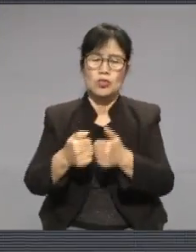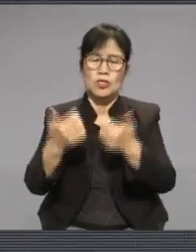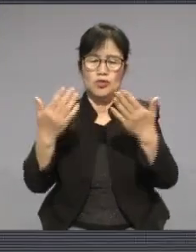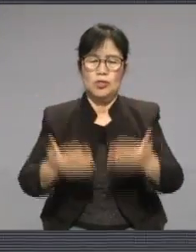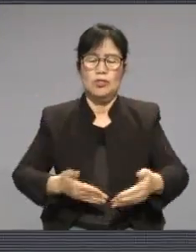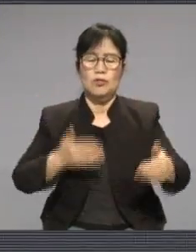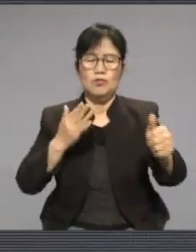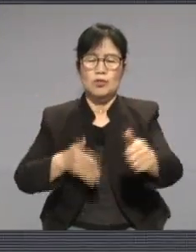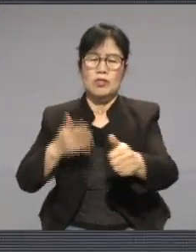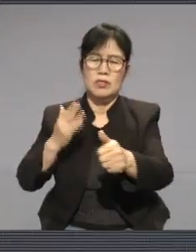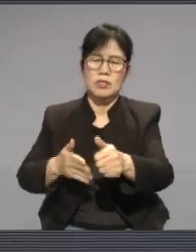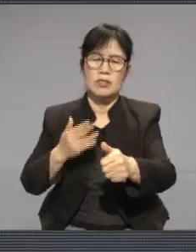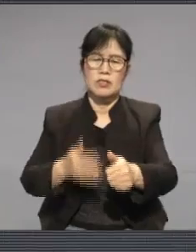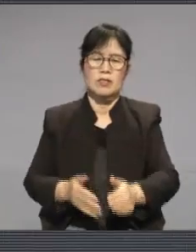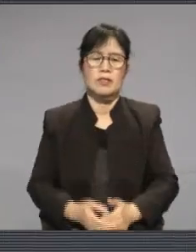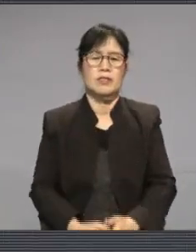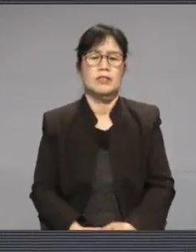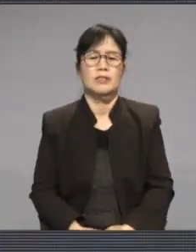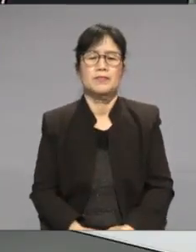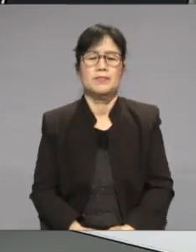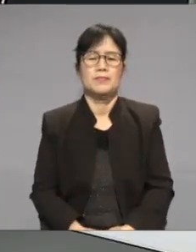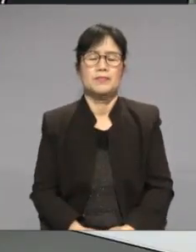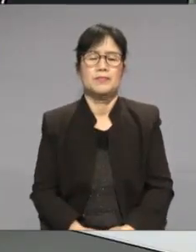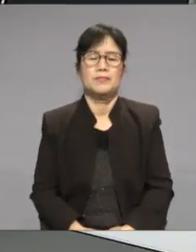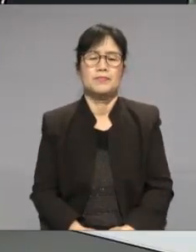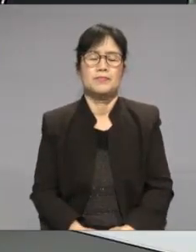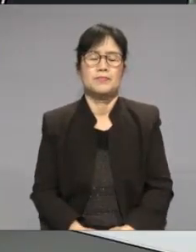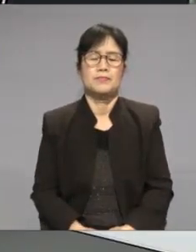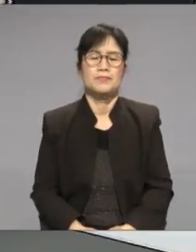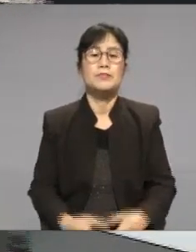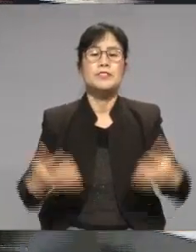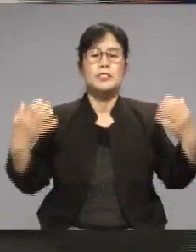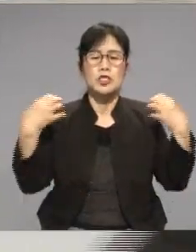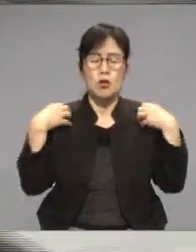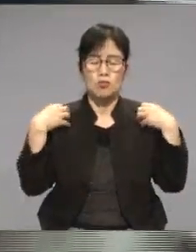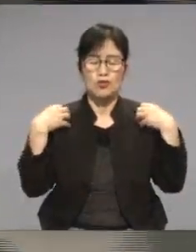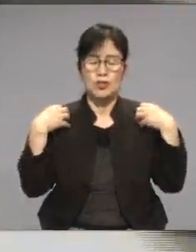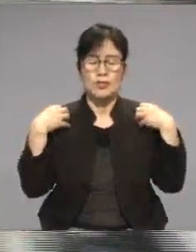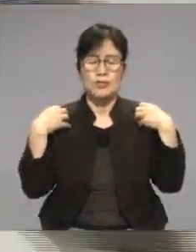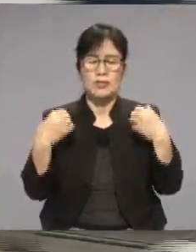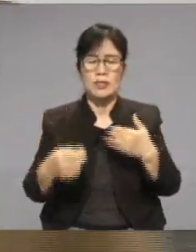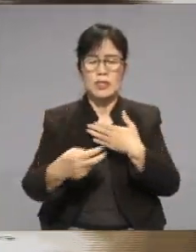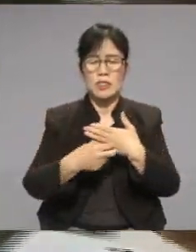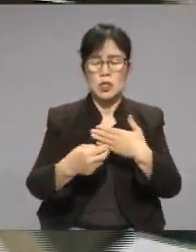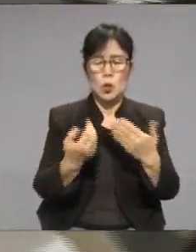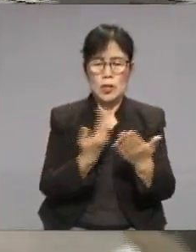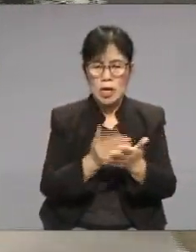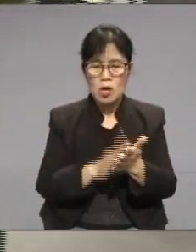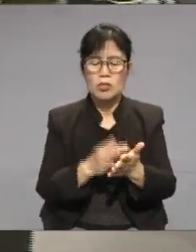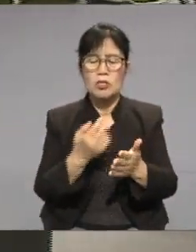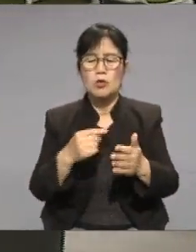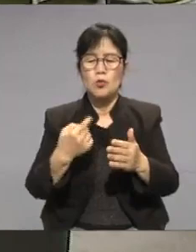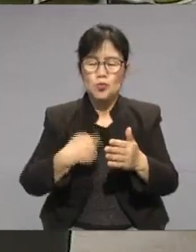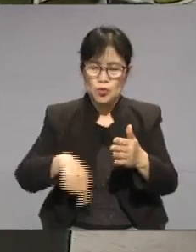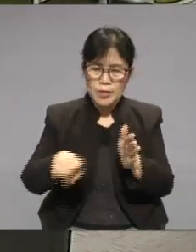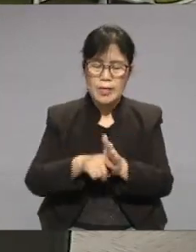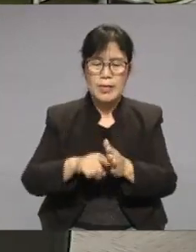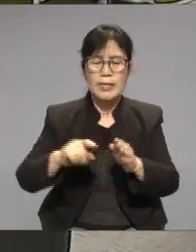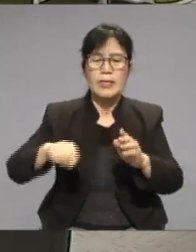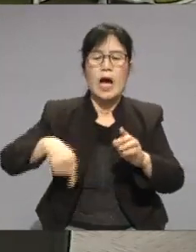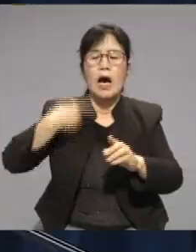논의해 주시기를 부탁드립니다. 정부는 반면 의료개혁을 위한 다음 수순의 속도를 내고